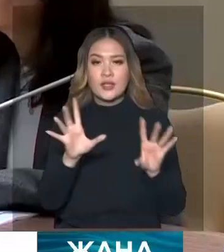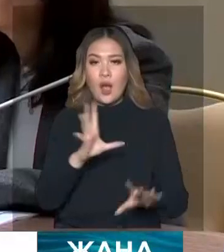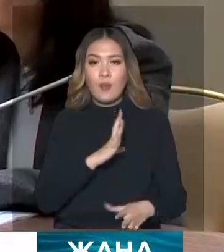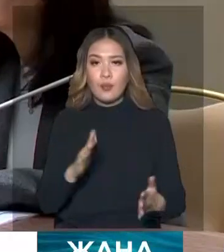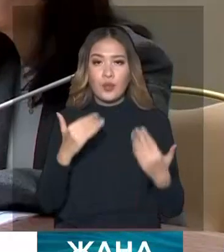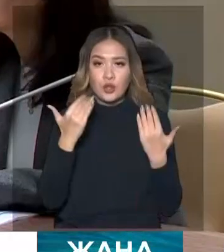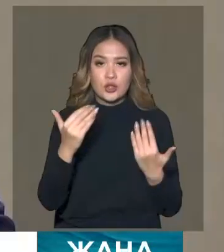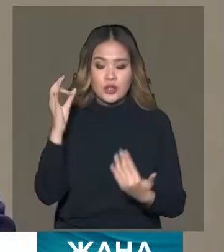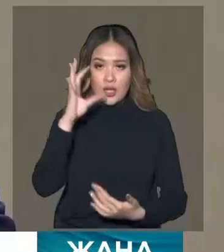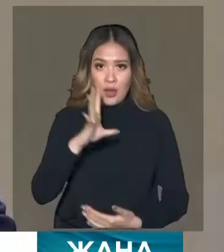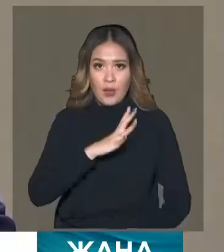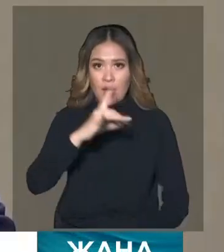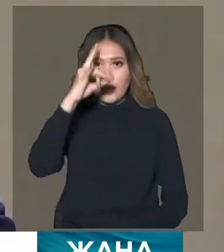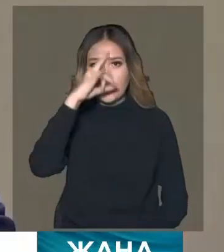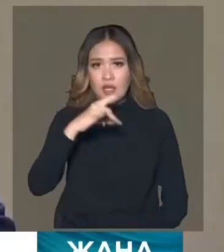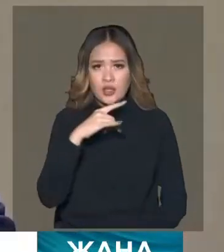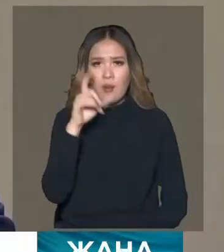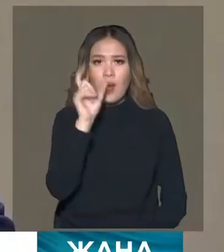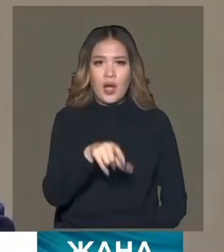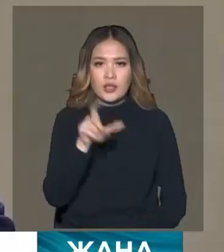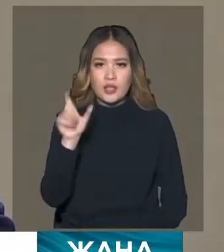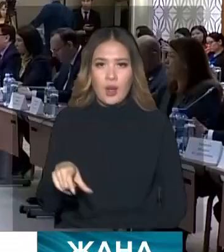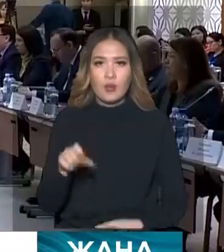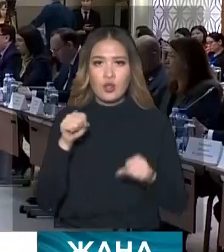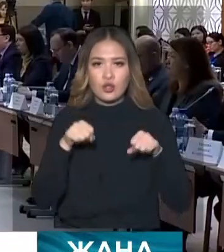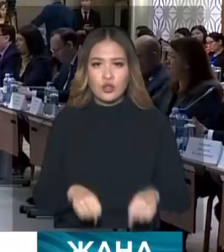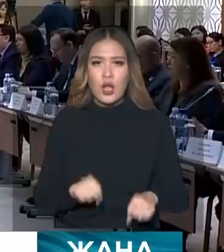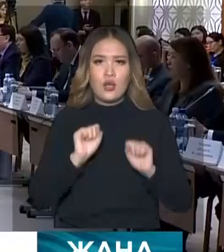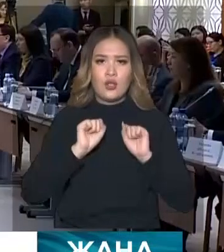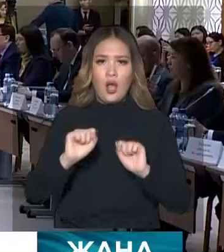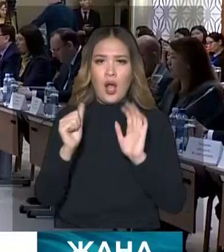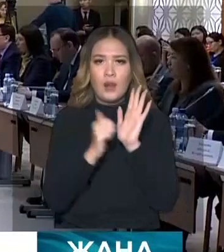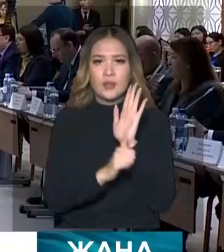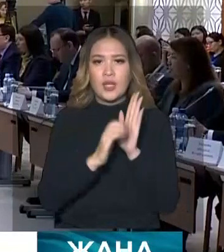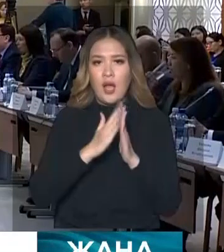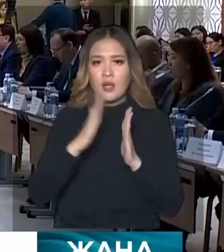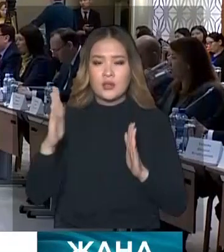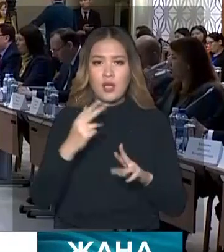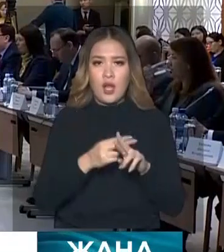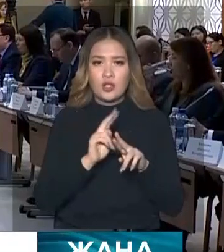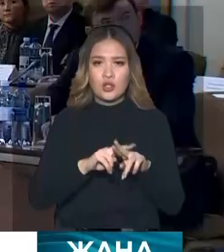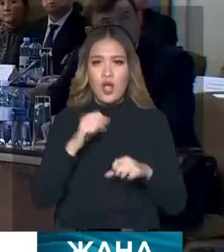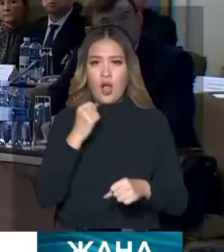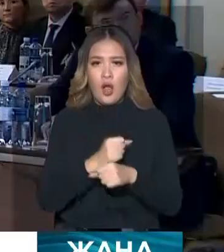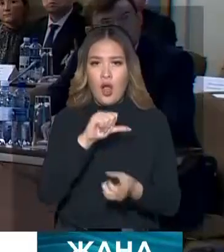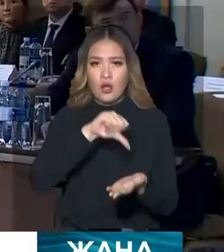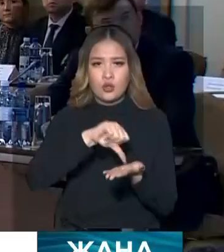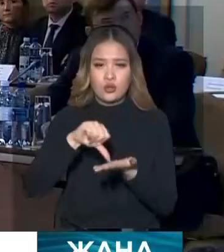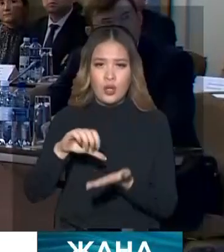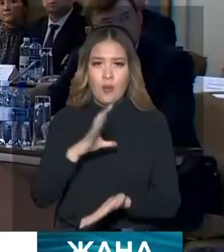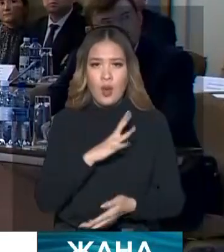Оның айтуынша, бүгінгі таңда Қазақстан адам құқықтары саласындағы 60-тан астам көп жақты шарттардың қатысушысы болып